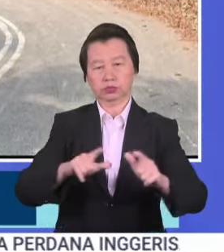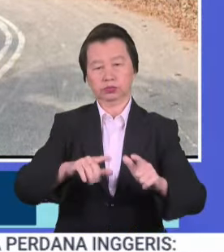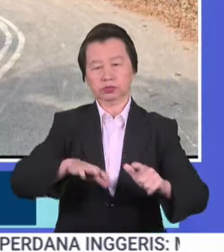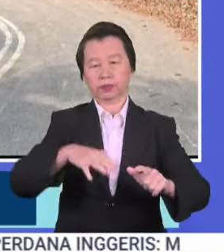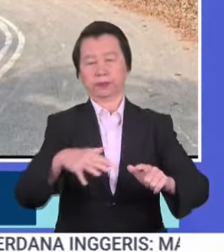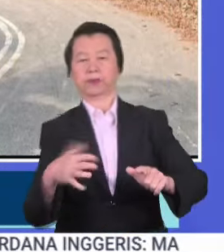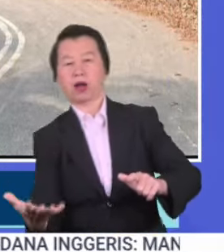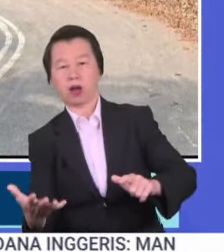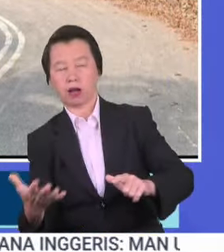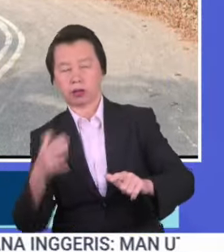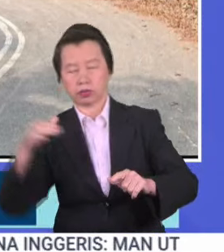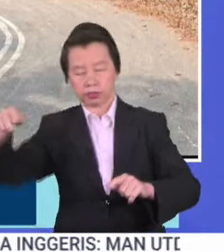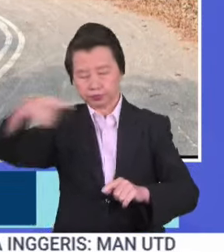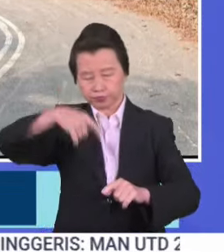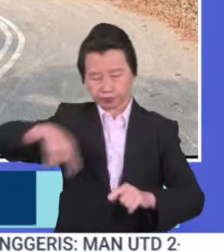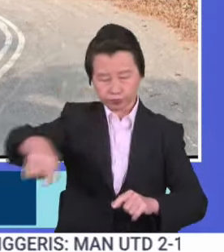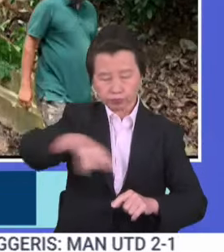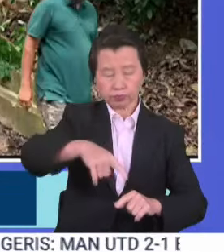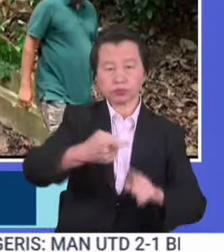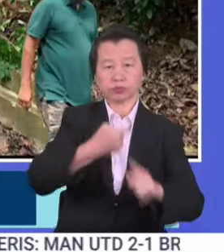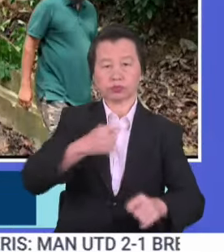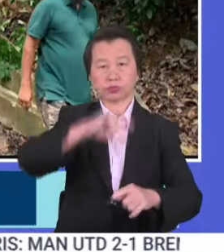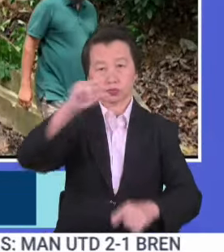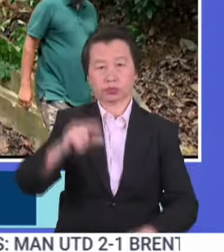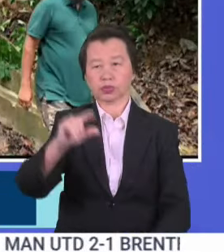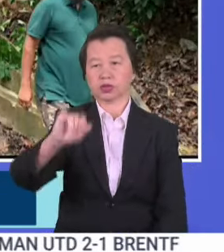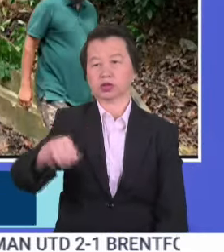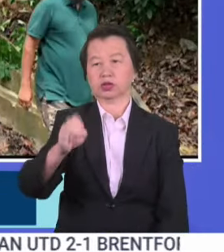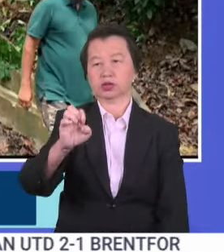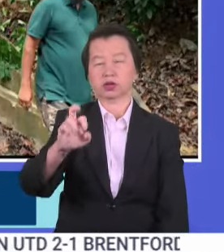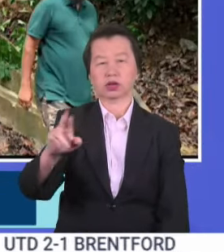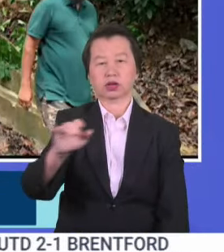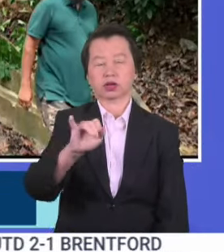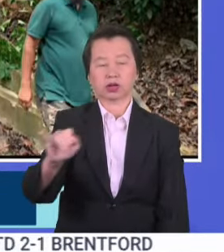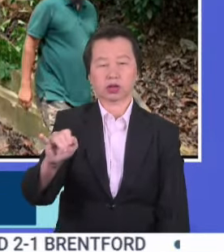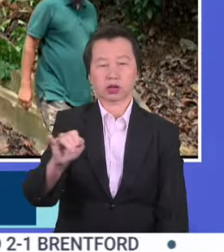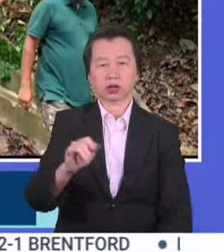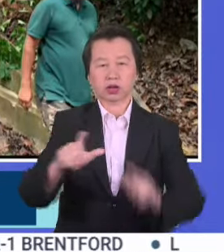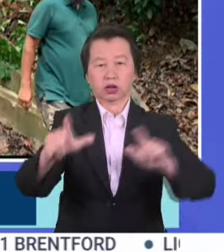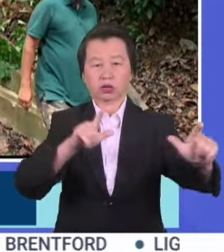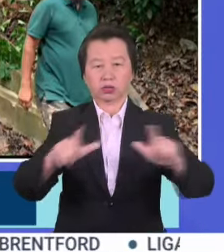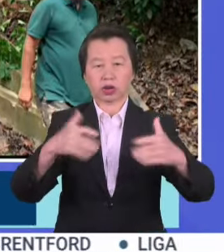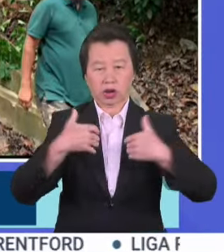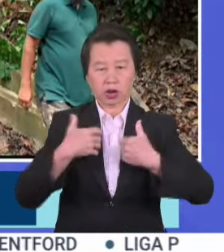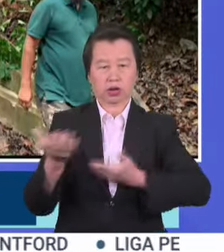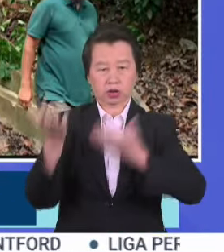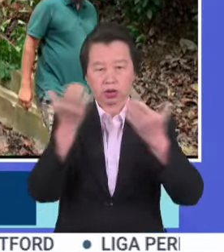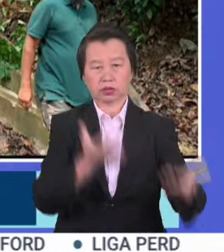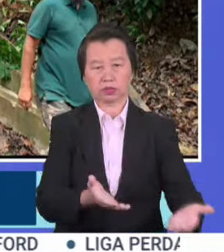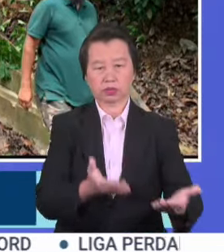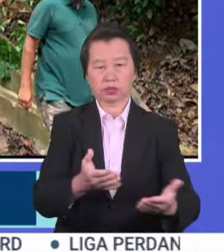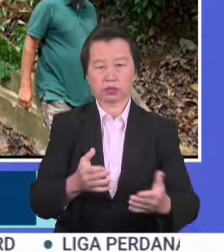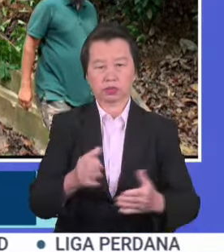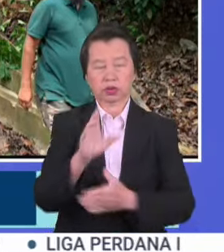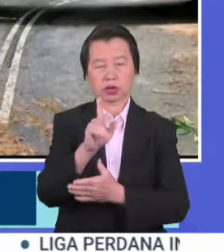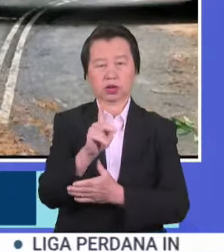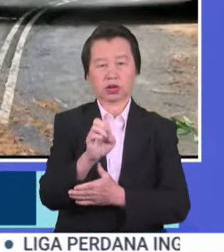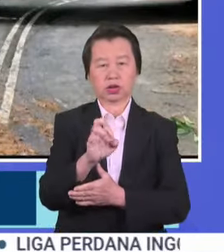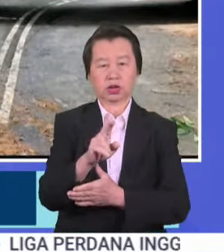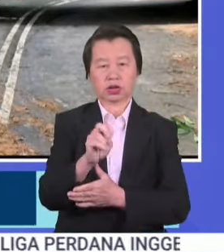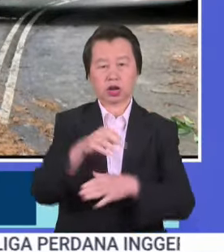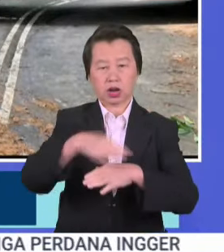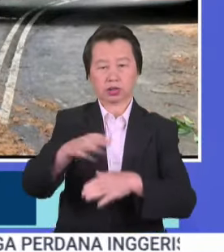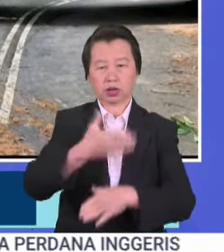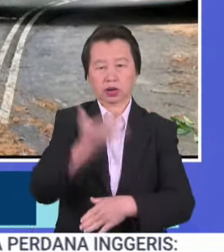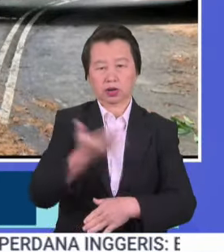jalan ketika menuruni Gunung Jerai di kilometer 8 Jalan Gunung Jerai. Lori membawa muatan tren itu dalam perjalanan